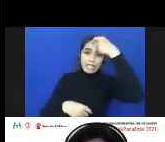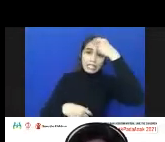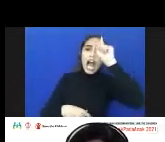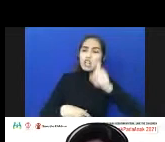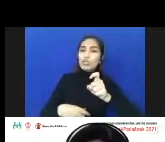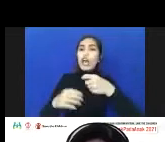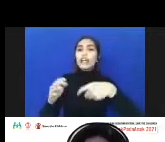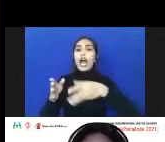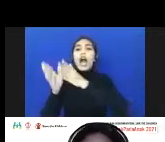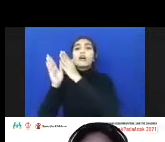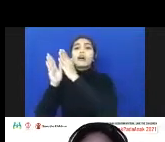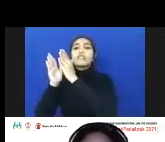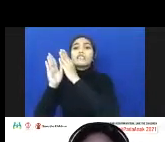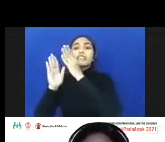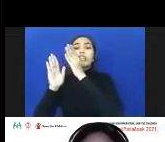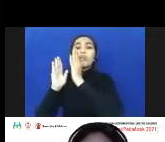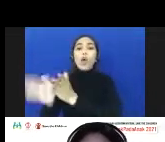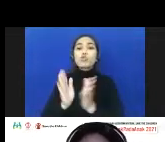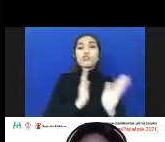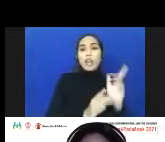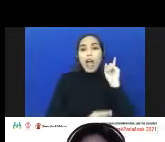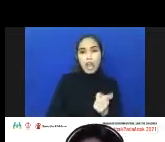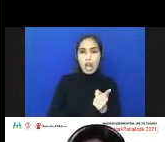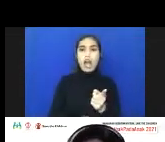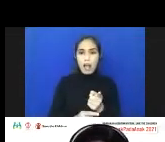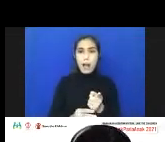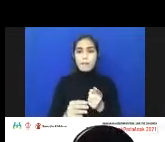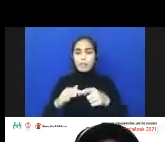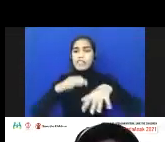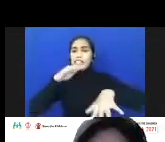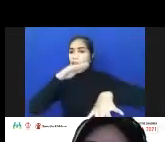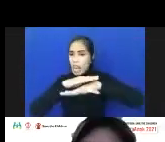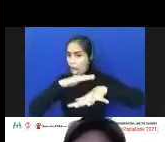standar MTBS, target yang harus